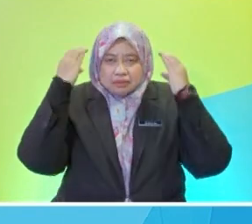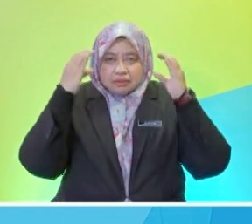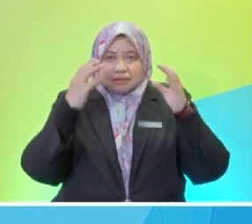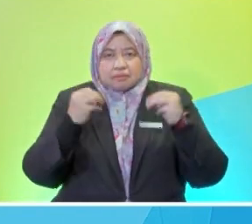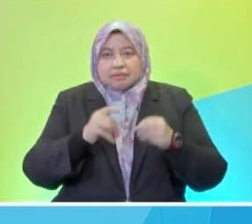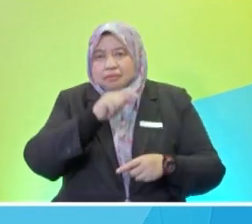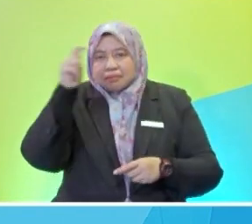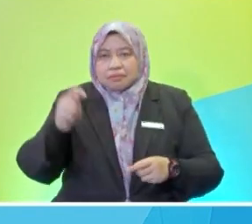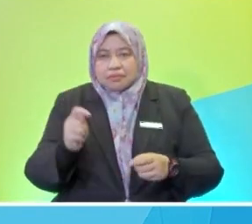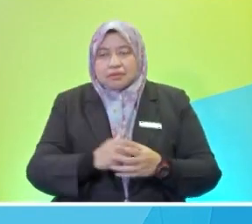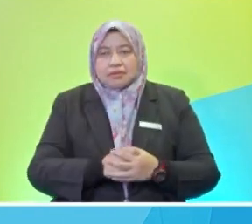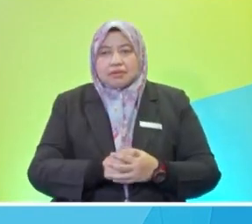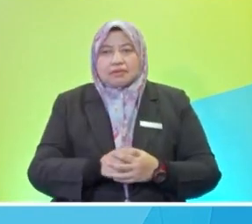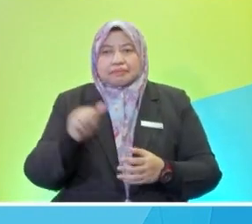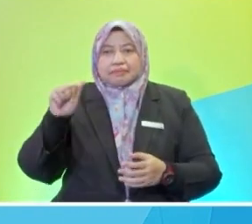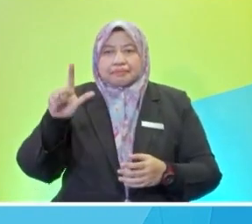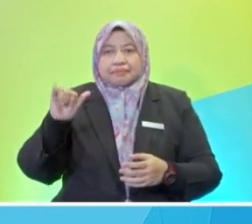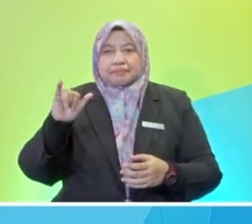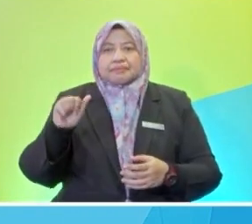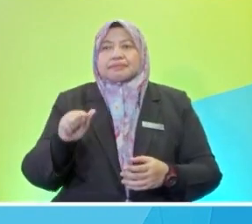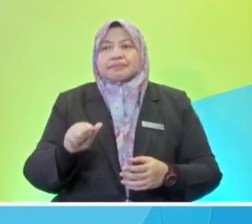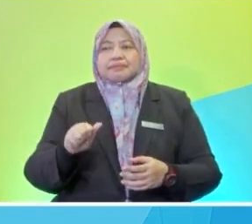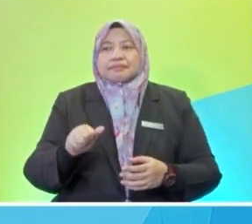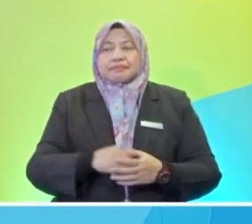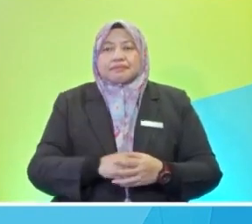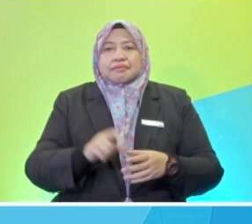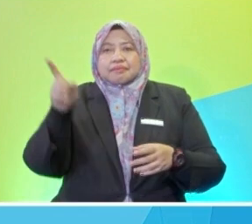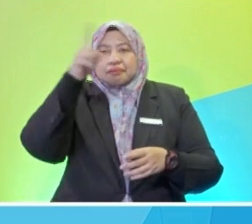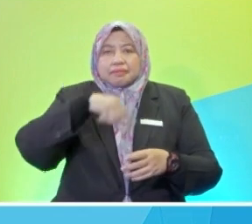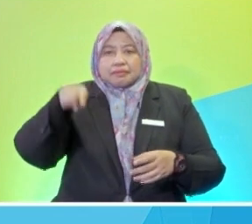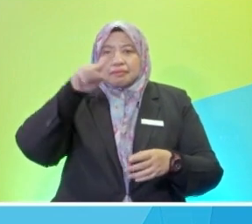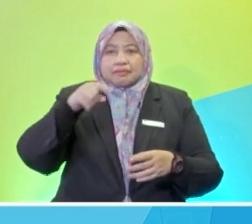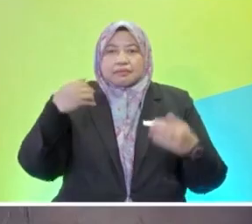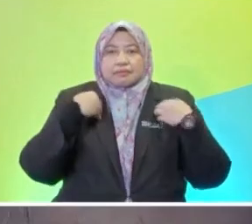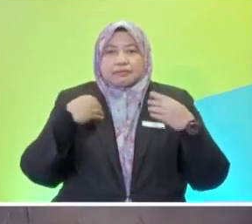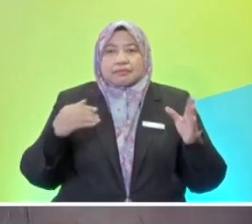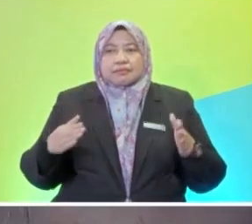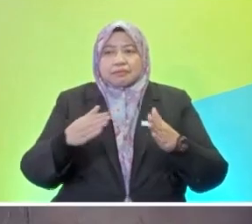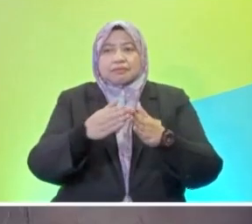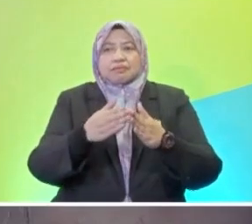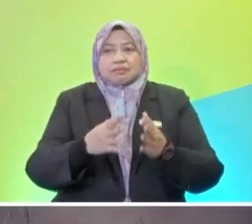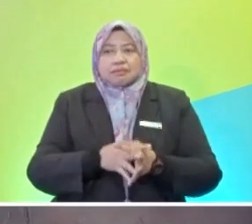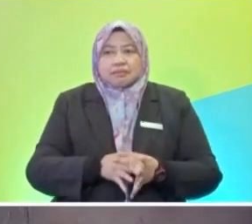Aliya boleh tanya liat bulatan Ini dia ada butut